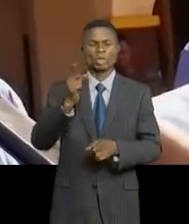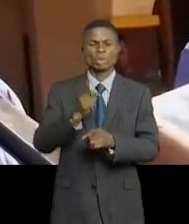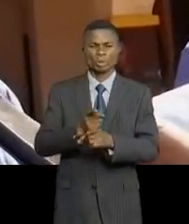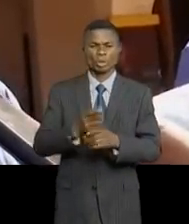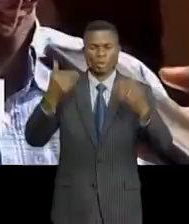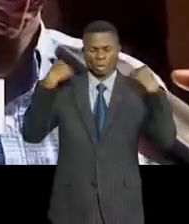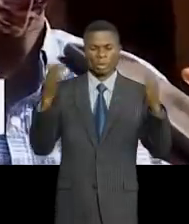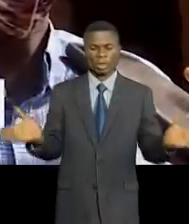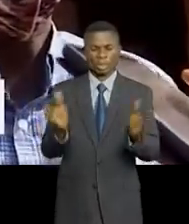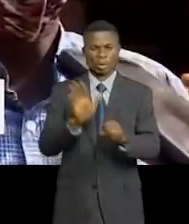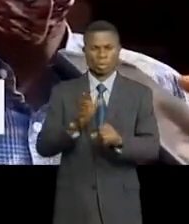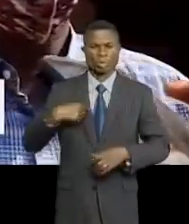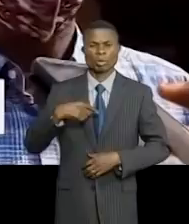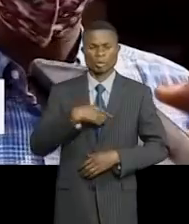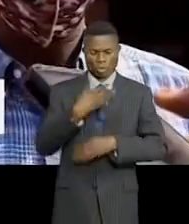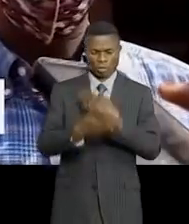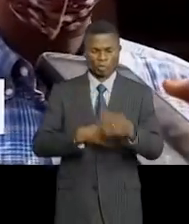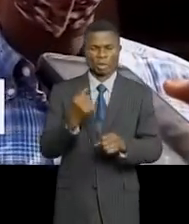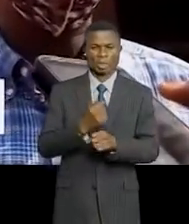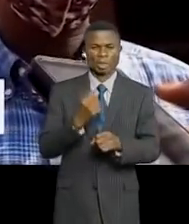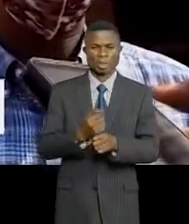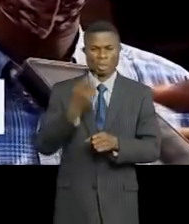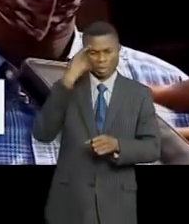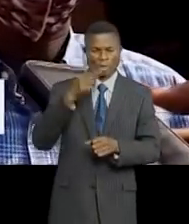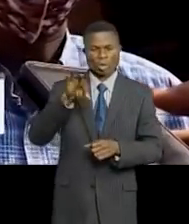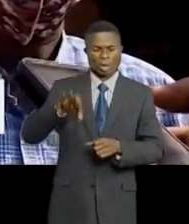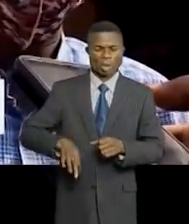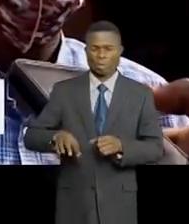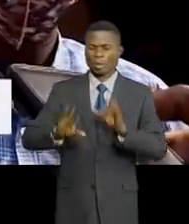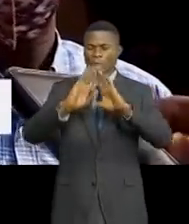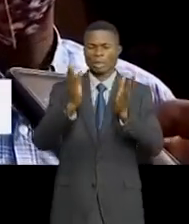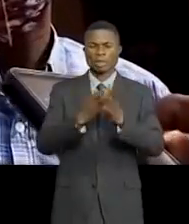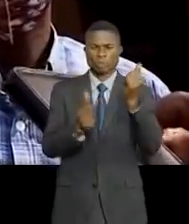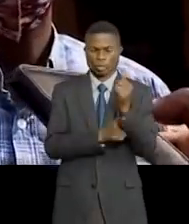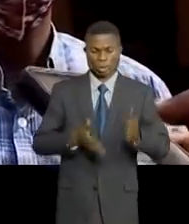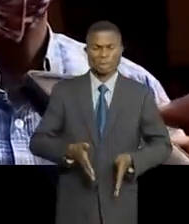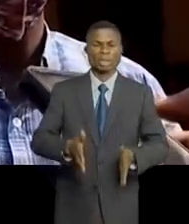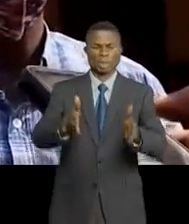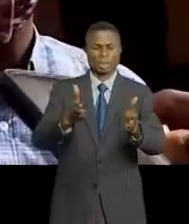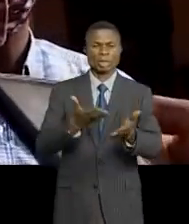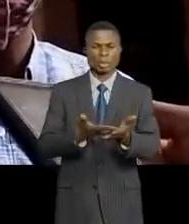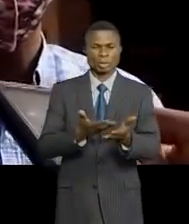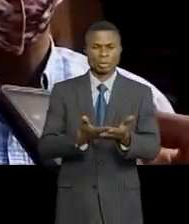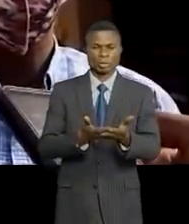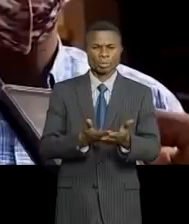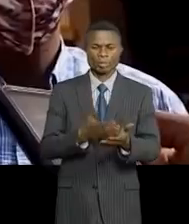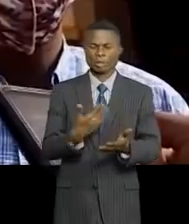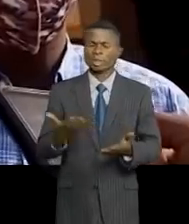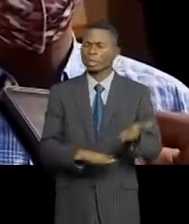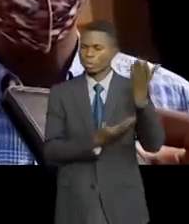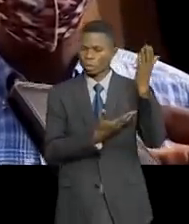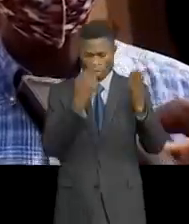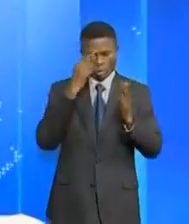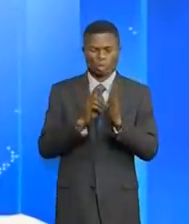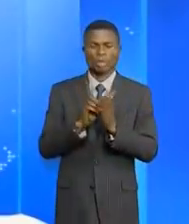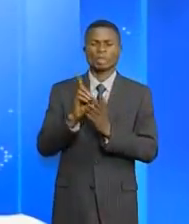L'autorité nous a encouragés. Il est en train de travailler pour l'intérêt de sa population. Et la route, c'est l'un des éléments principaux de